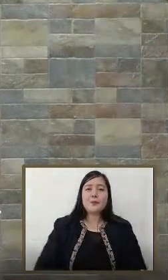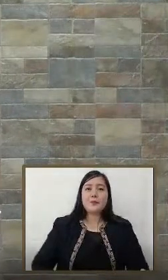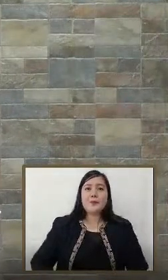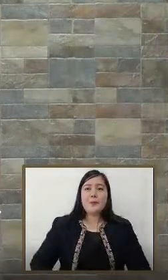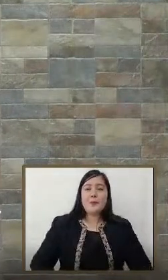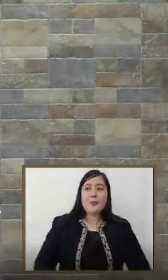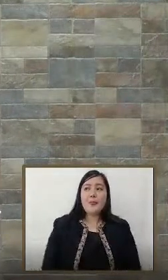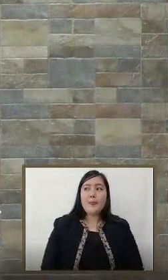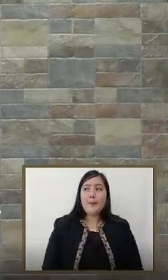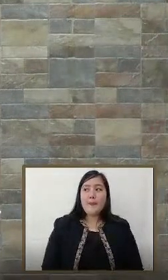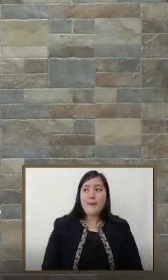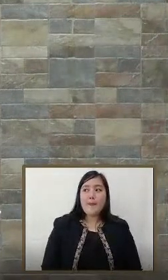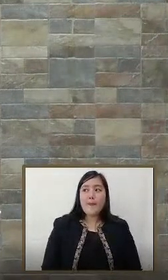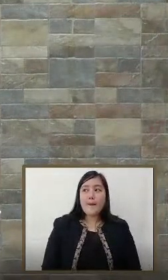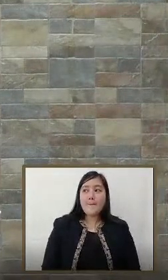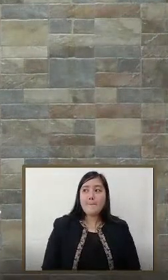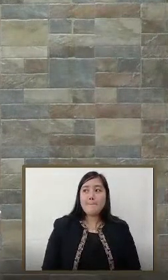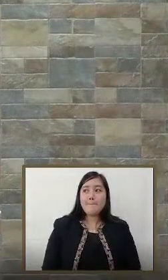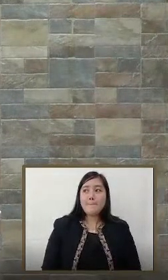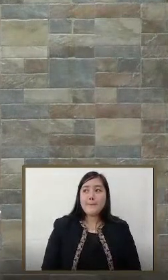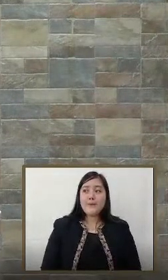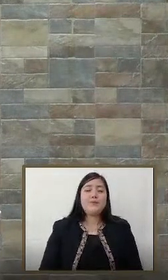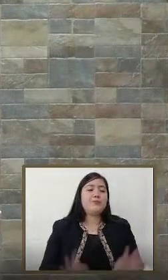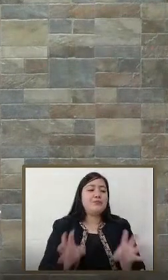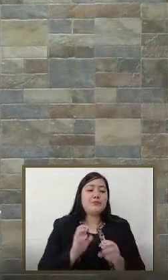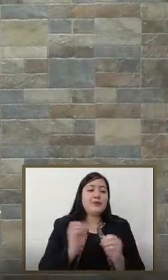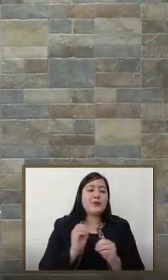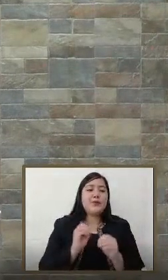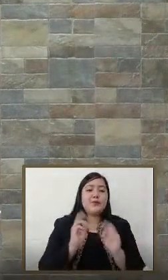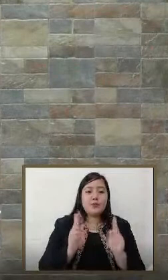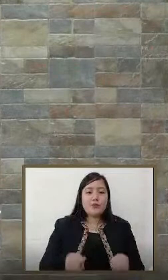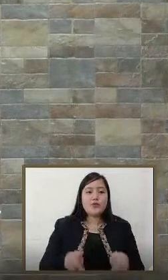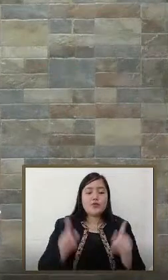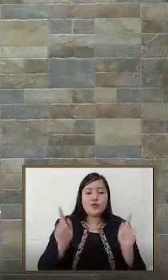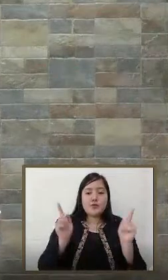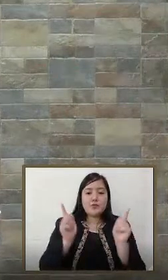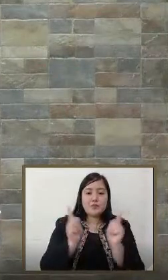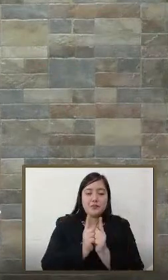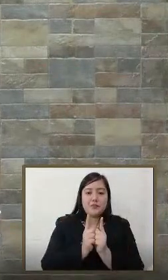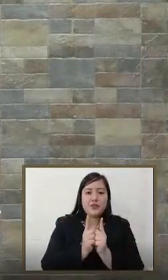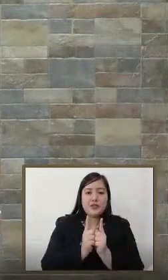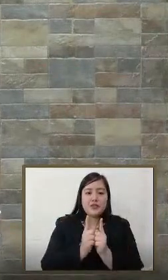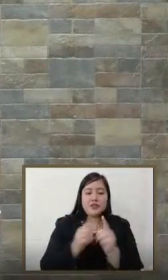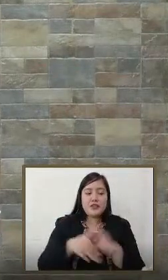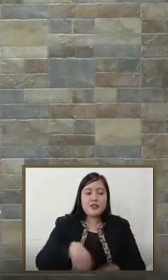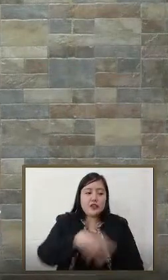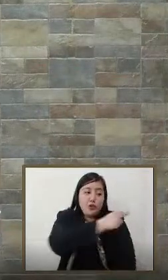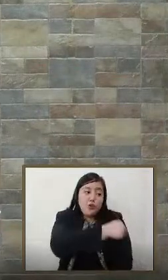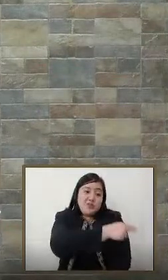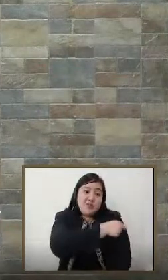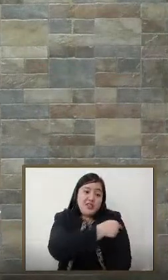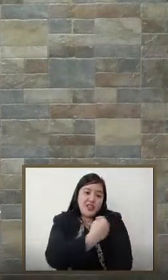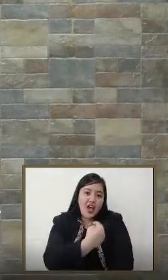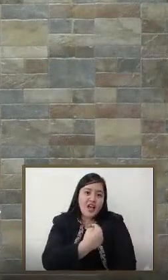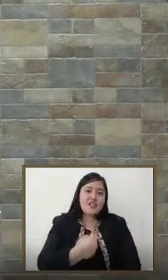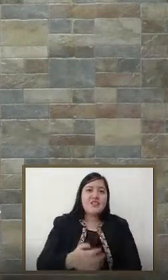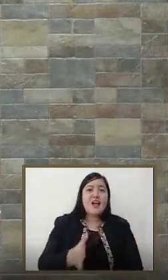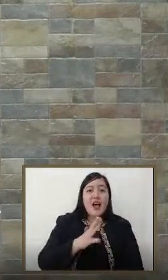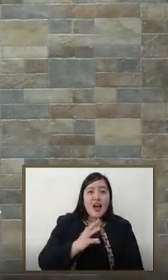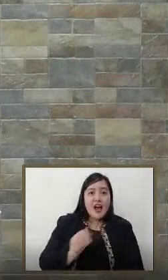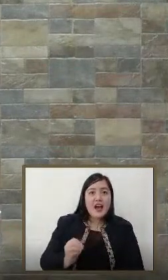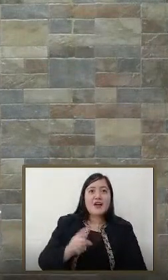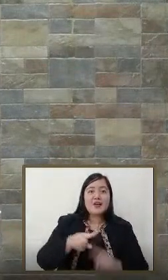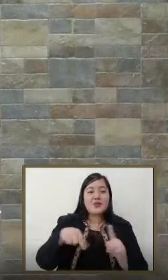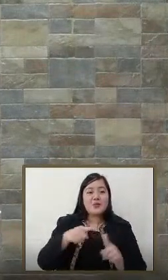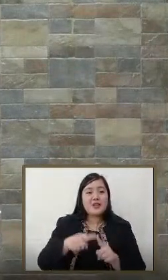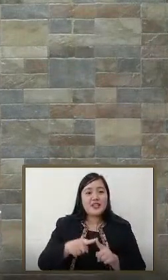ng lupang ito, wala pa akong na-meet na nasa hospital at habang nag-aagaw hininga siya, papatayin ko kayo, papatayin ko. Walang ganon.